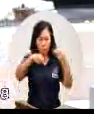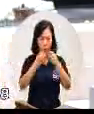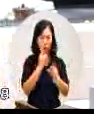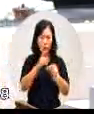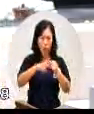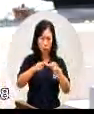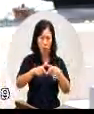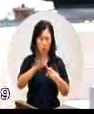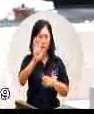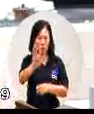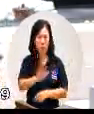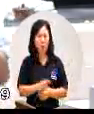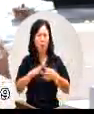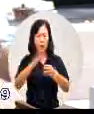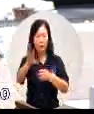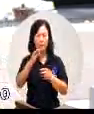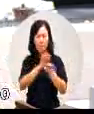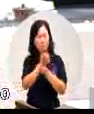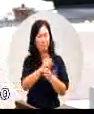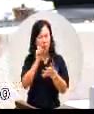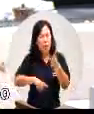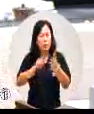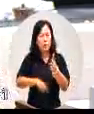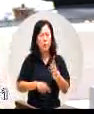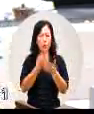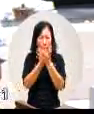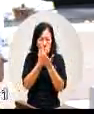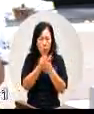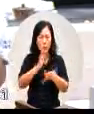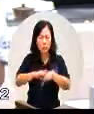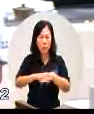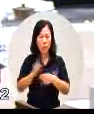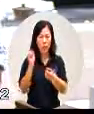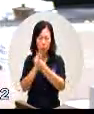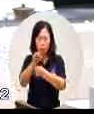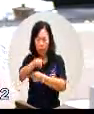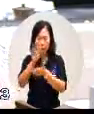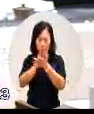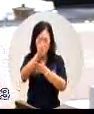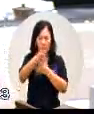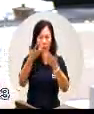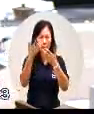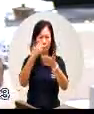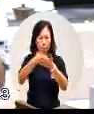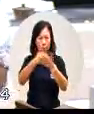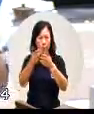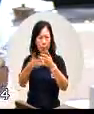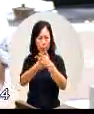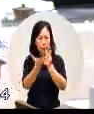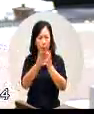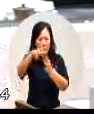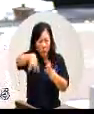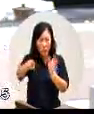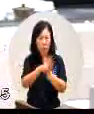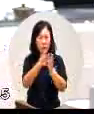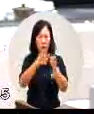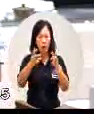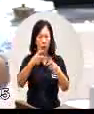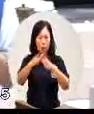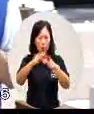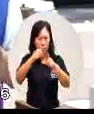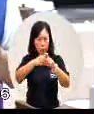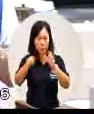动中心，安尼个经济实惠。对你要来对医药美术馆啊，市长美术馆的园区一坪